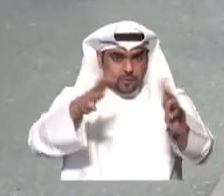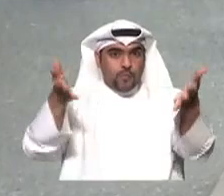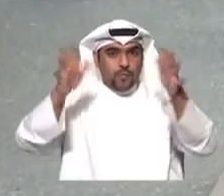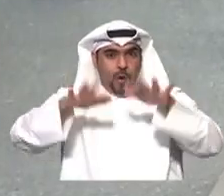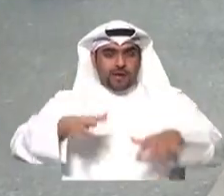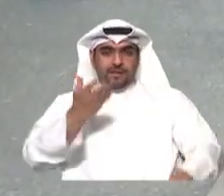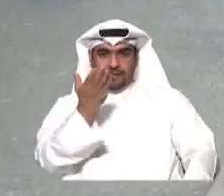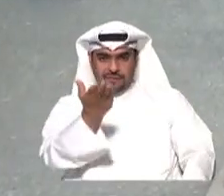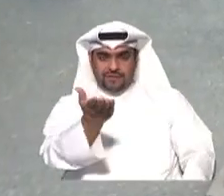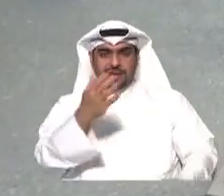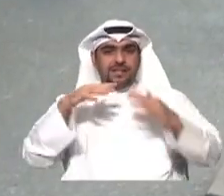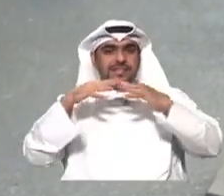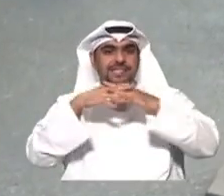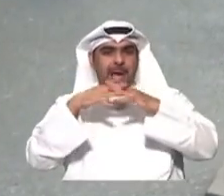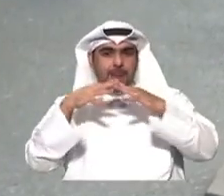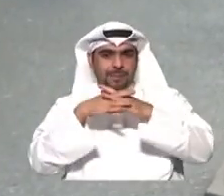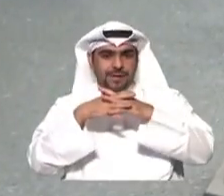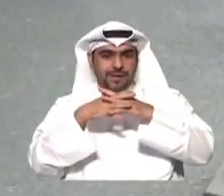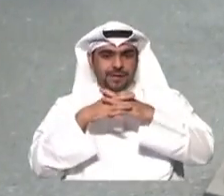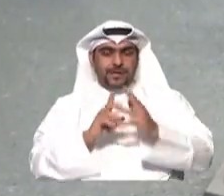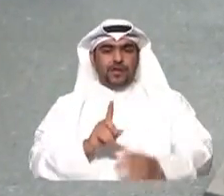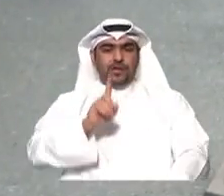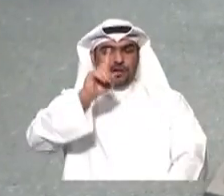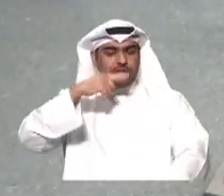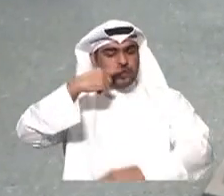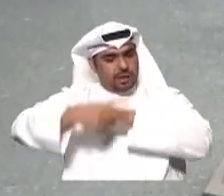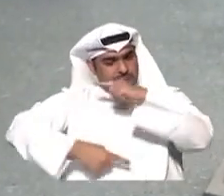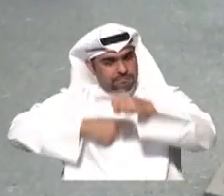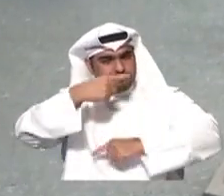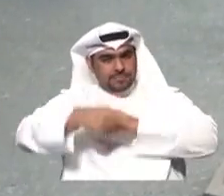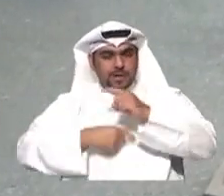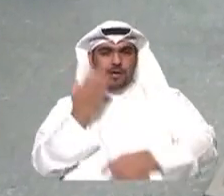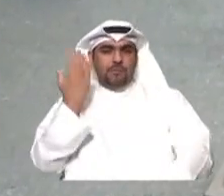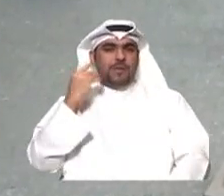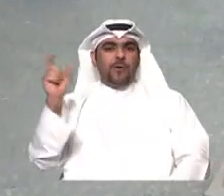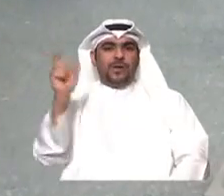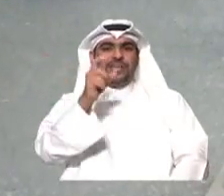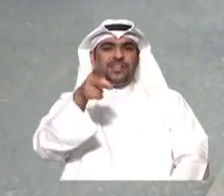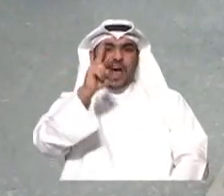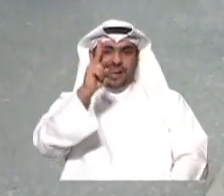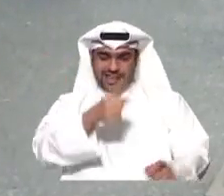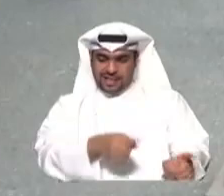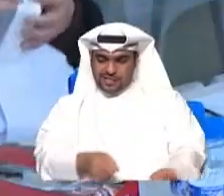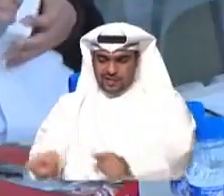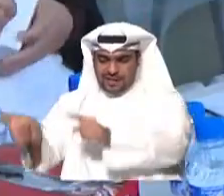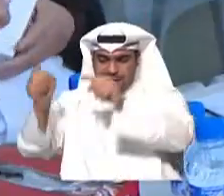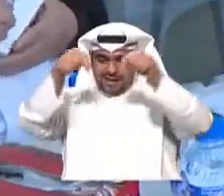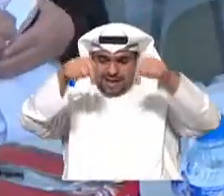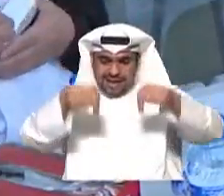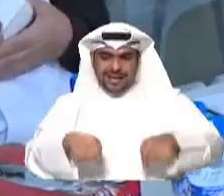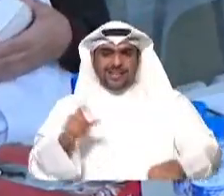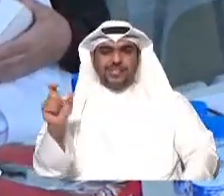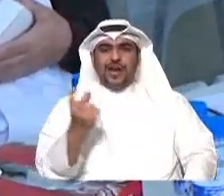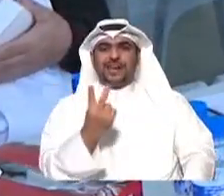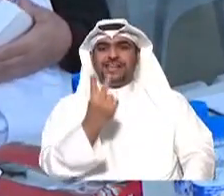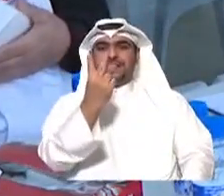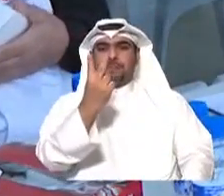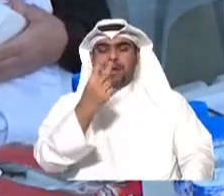أو مستمرين بالعطاء من شهر 12 لحد الآن بفريق الحمد لله